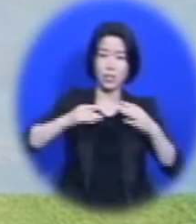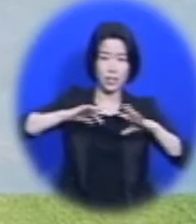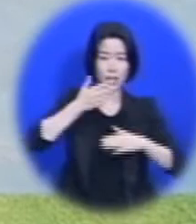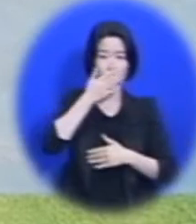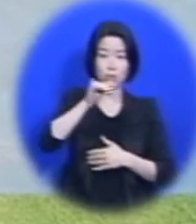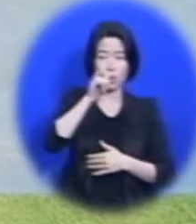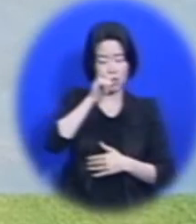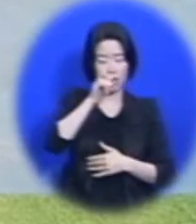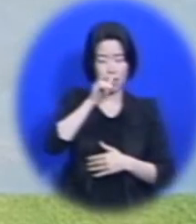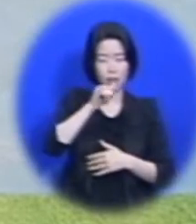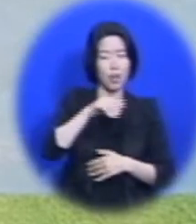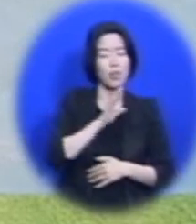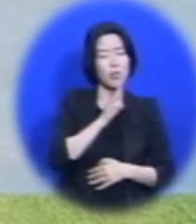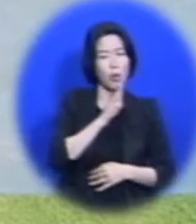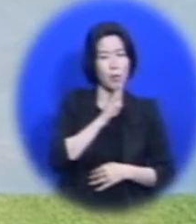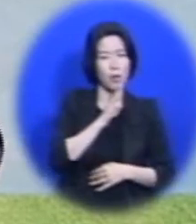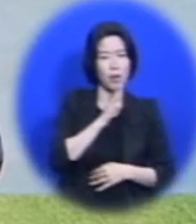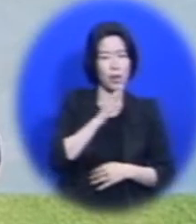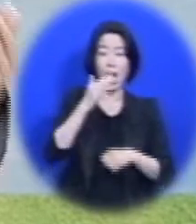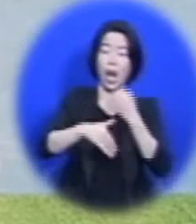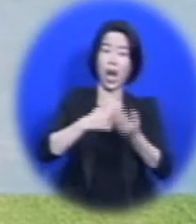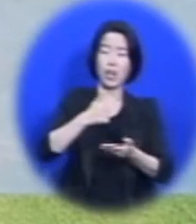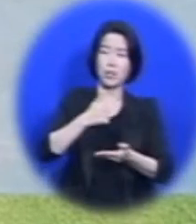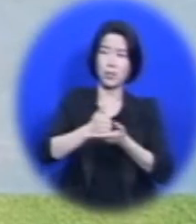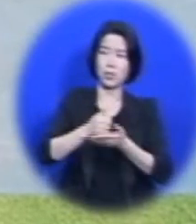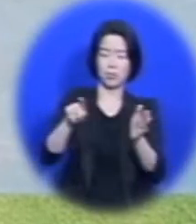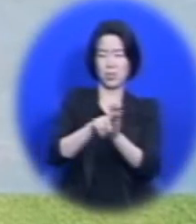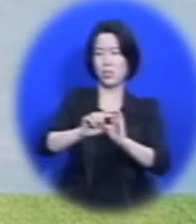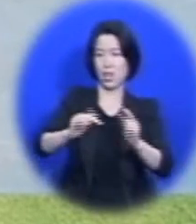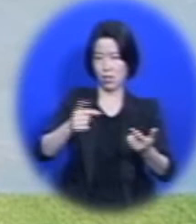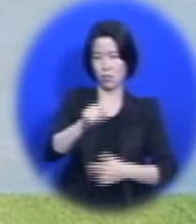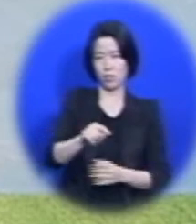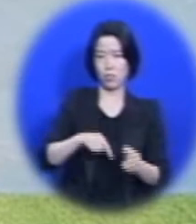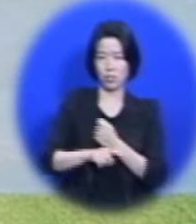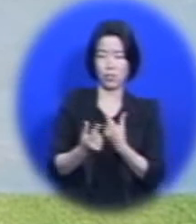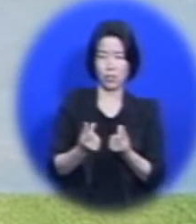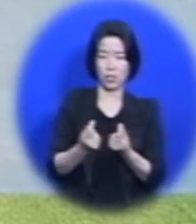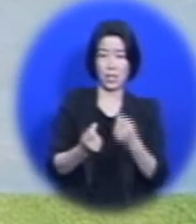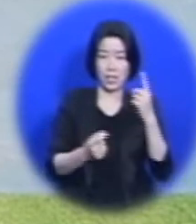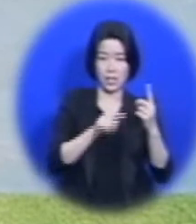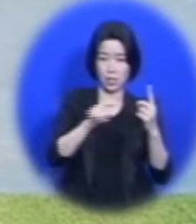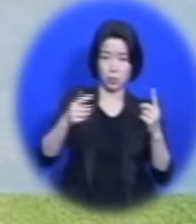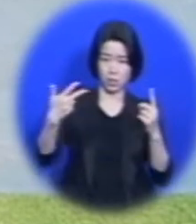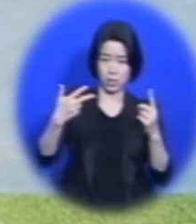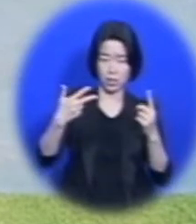수 있다. 정말 하나님을 안 믿는 거죠. 오늘 1절부터 7절에